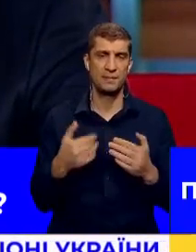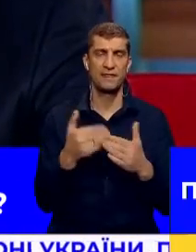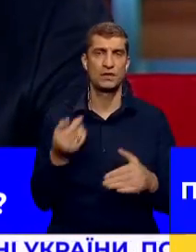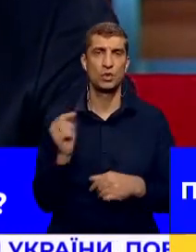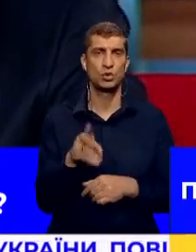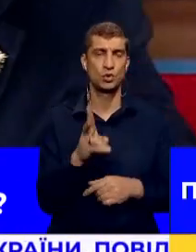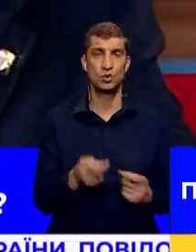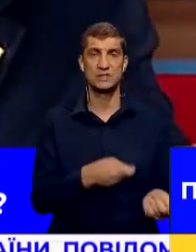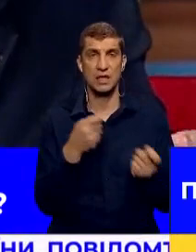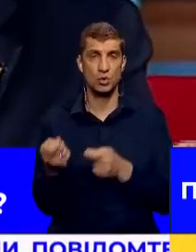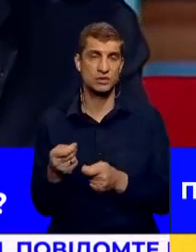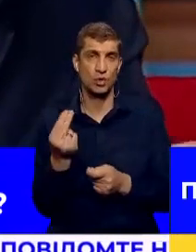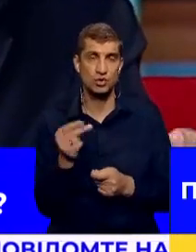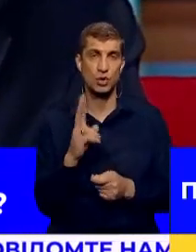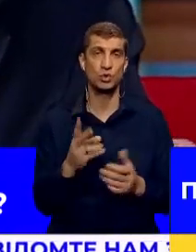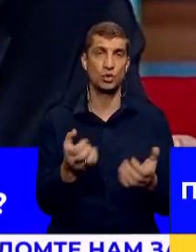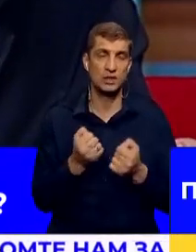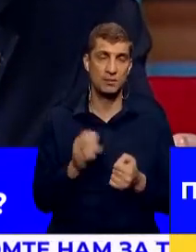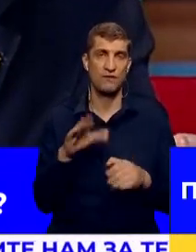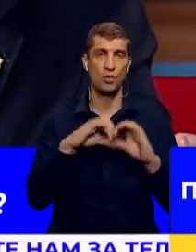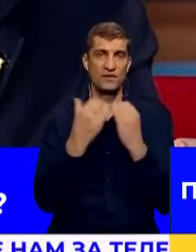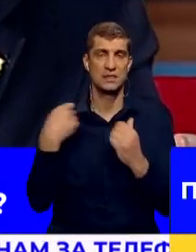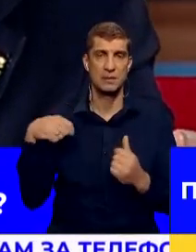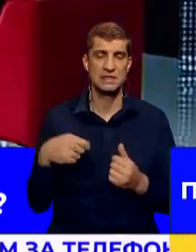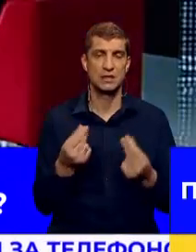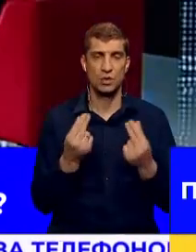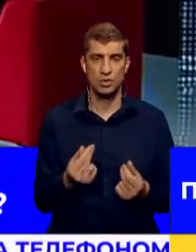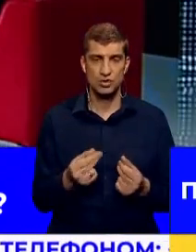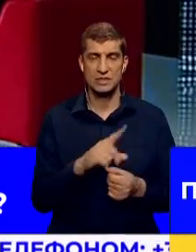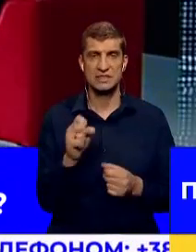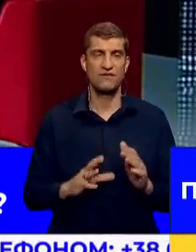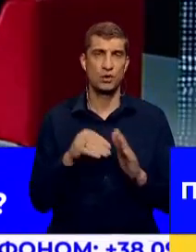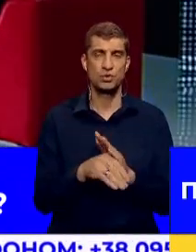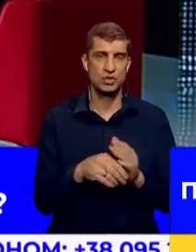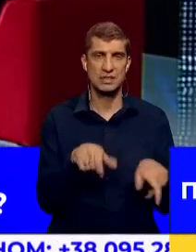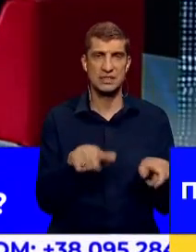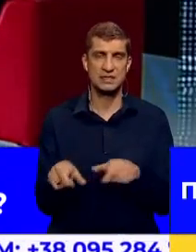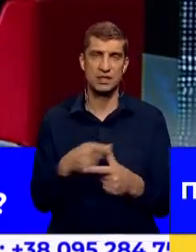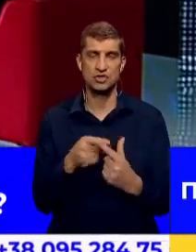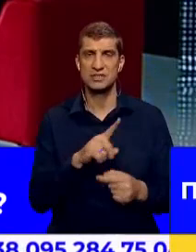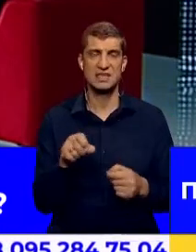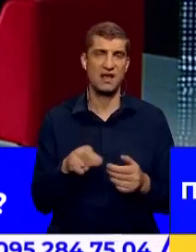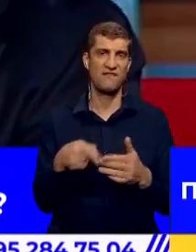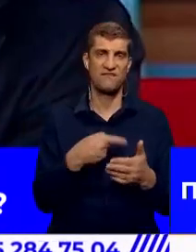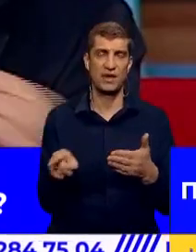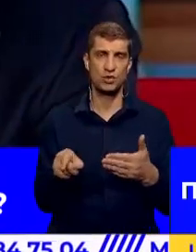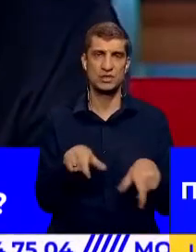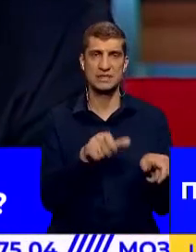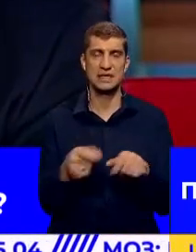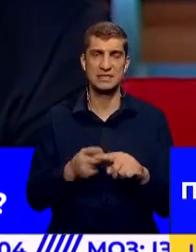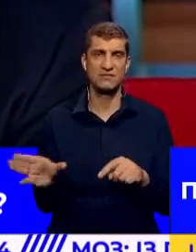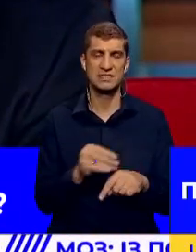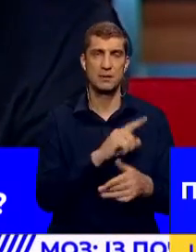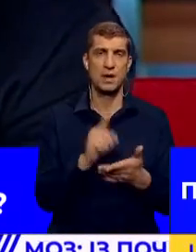того, хто заносить гроші і хто отримує в офісі президента гроші за включення санкцій чи за виключення санкцій. Все це має